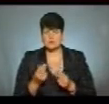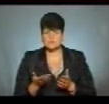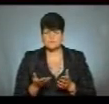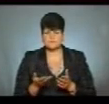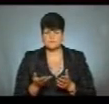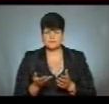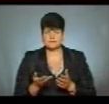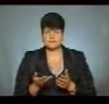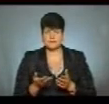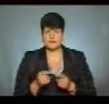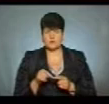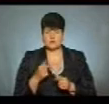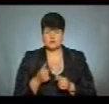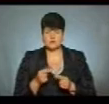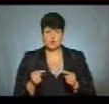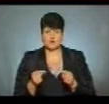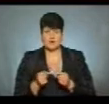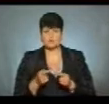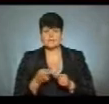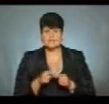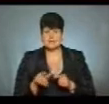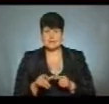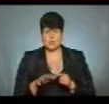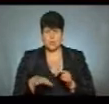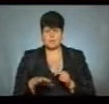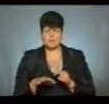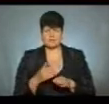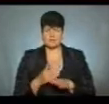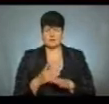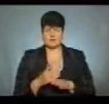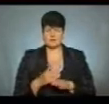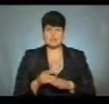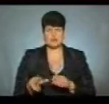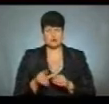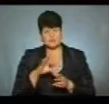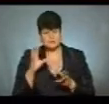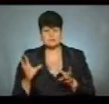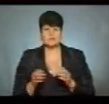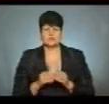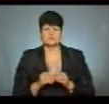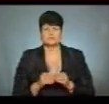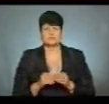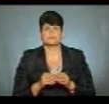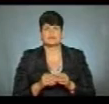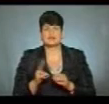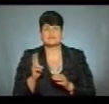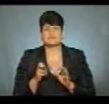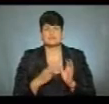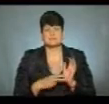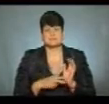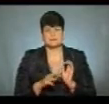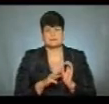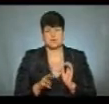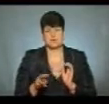року конкретно на цей об'єкт виділено поки що... Ні, загалом на дороги державного значення. Ну, 270 мільйонів